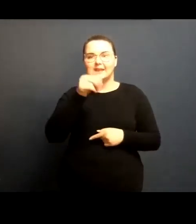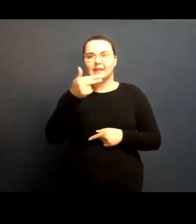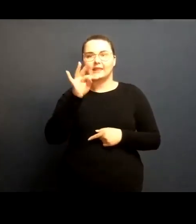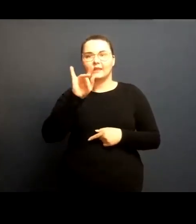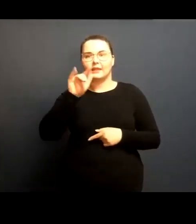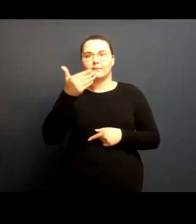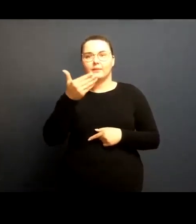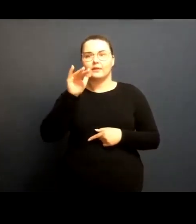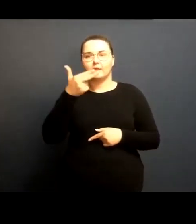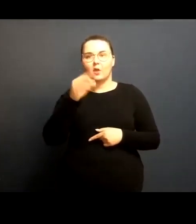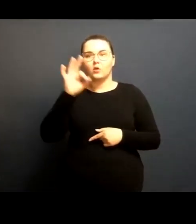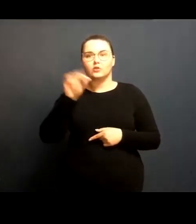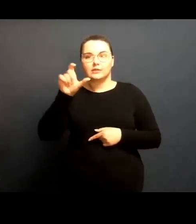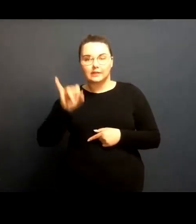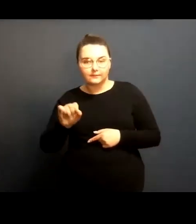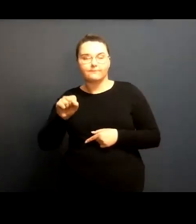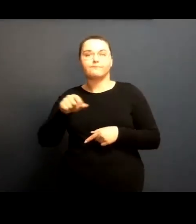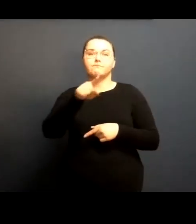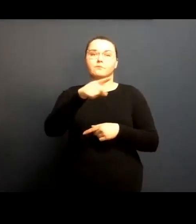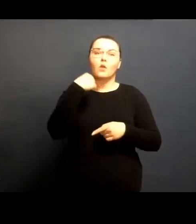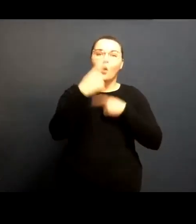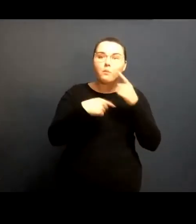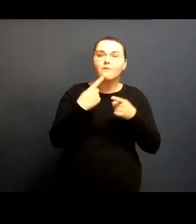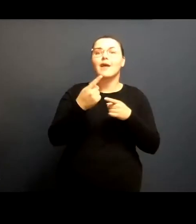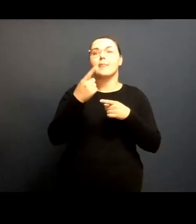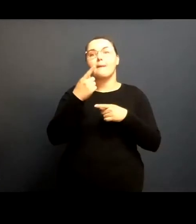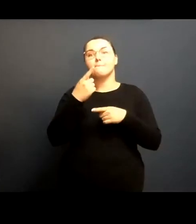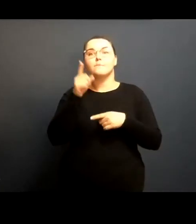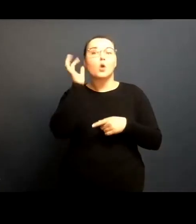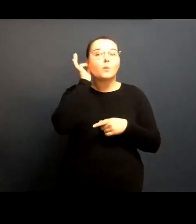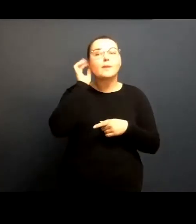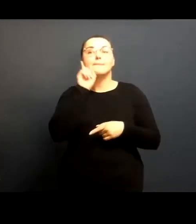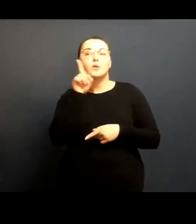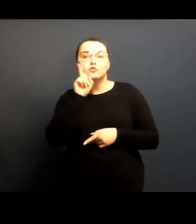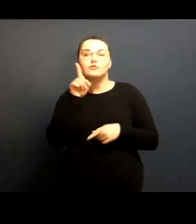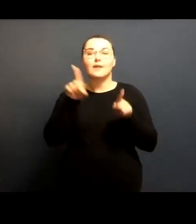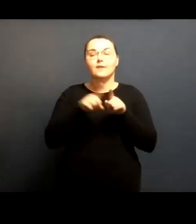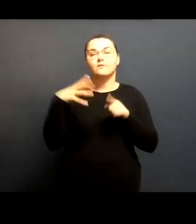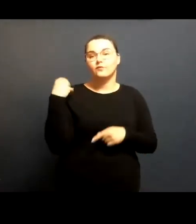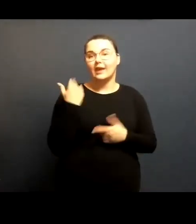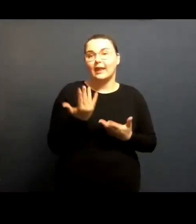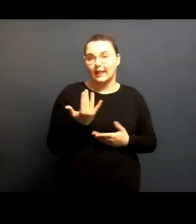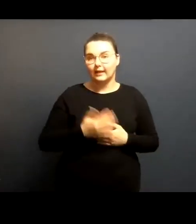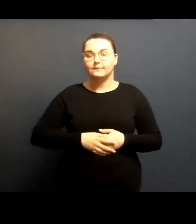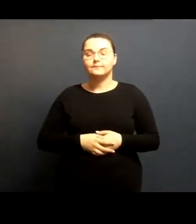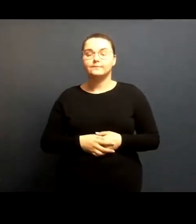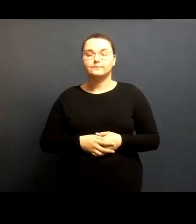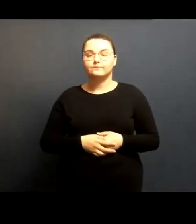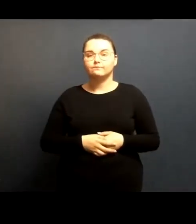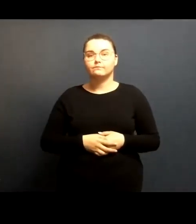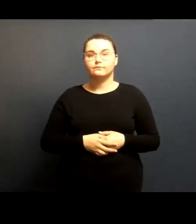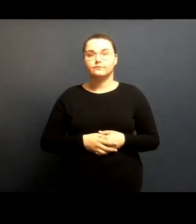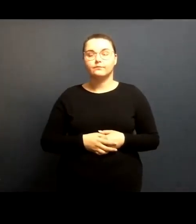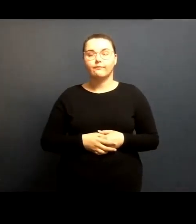o płci, k kobieta, m mężczyzna i wieku osoby. Zobaczcie Państwo, jak pięknie o całej tej